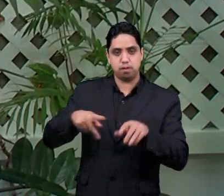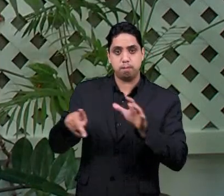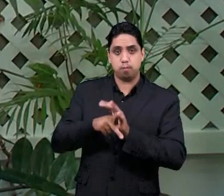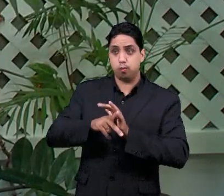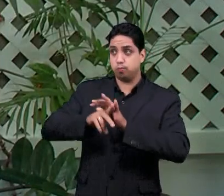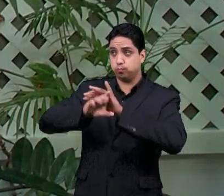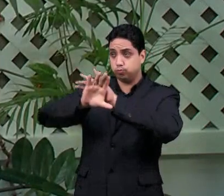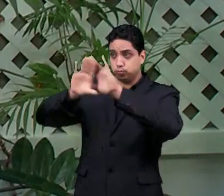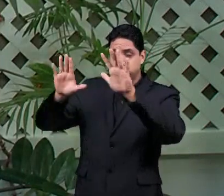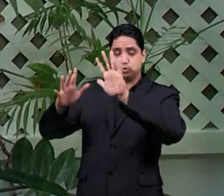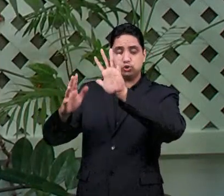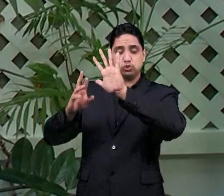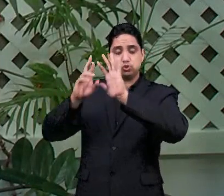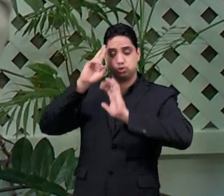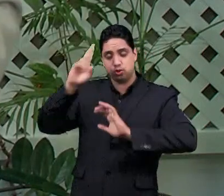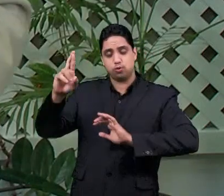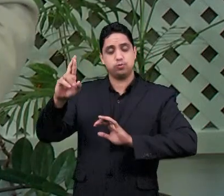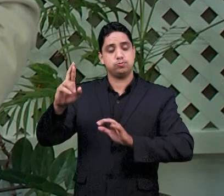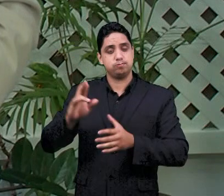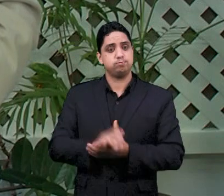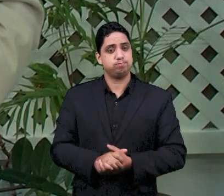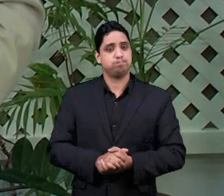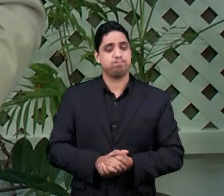l'éternité. Mes frères,